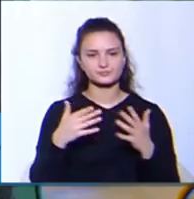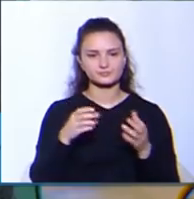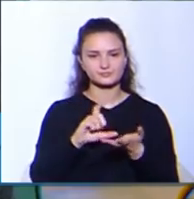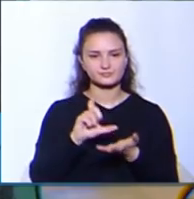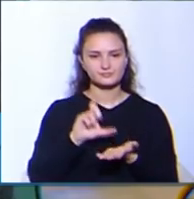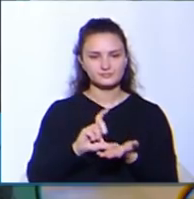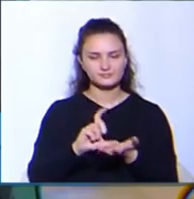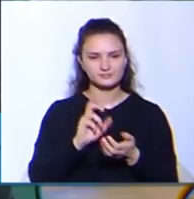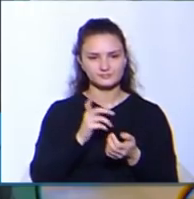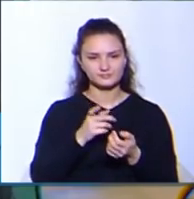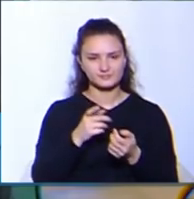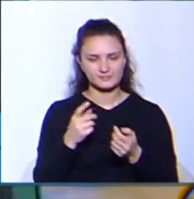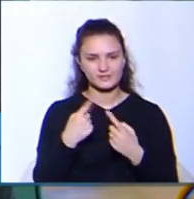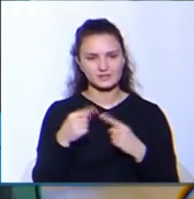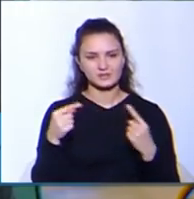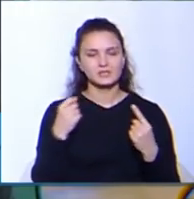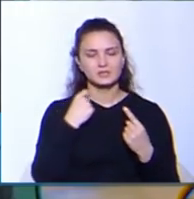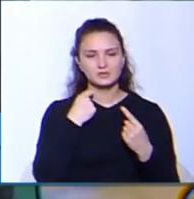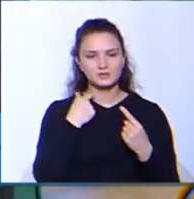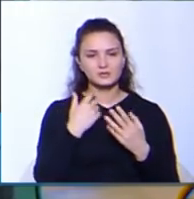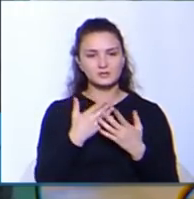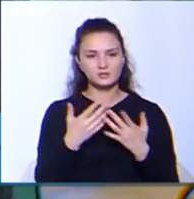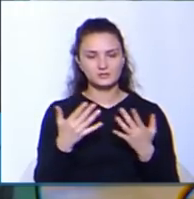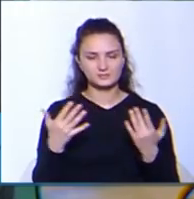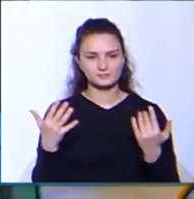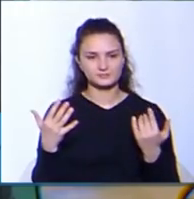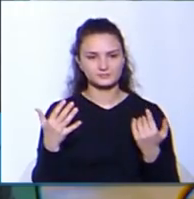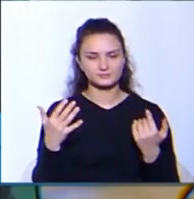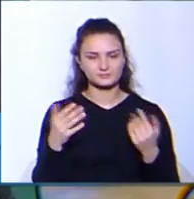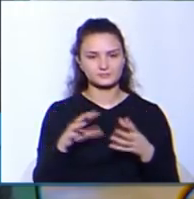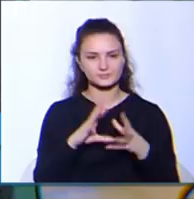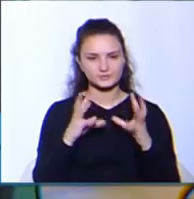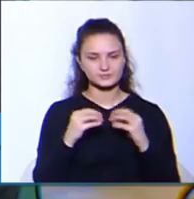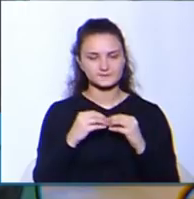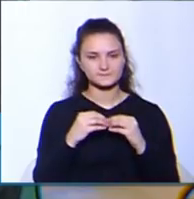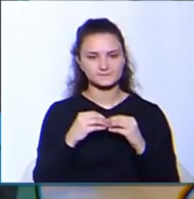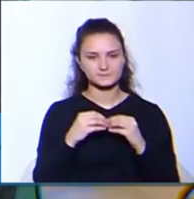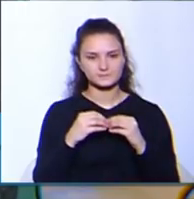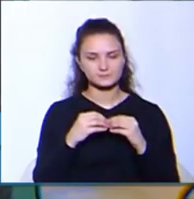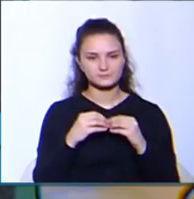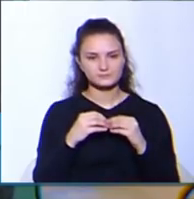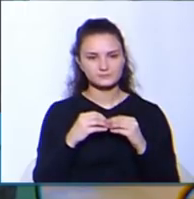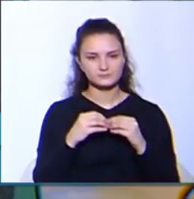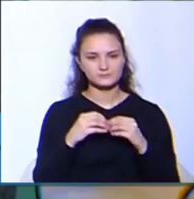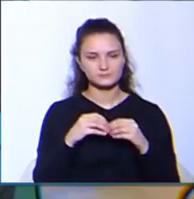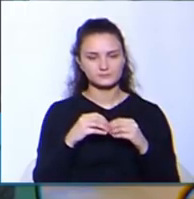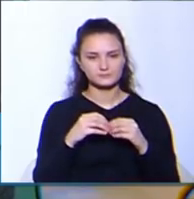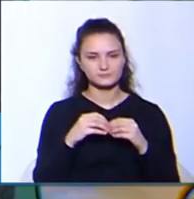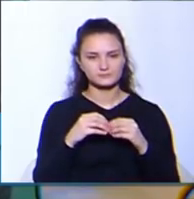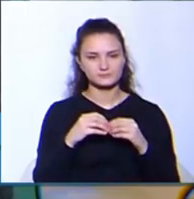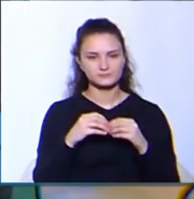იწვევს ეგრეთ წოდებული ალკოჰოლი და ასე და ასე შემდეგ კატეკოლამინების აქტივაციას ეგრეთ წოდებული